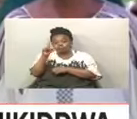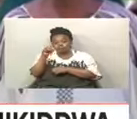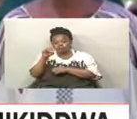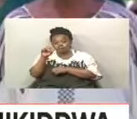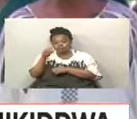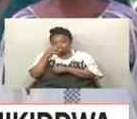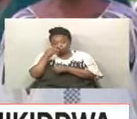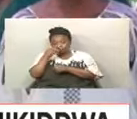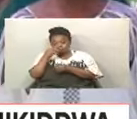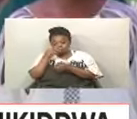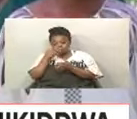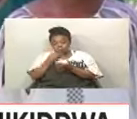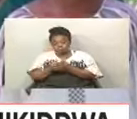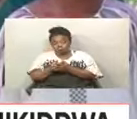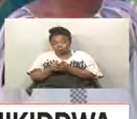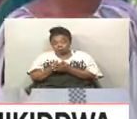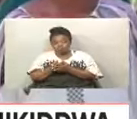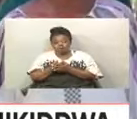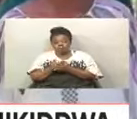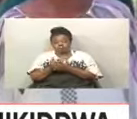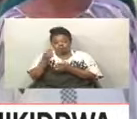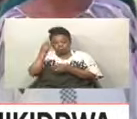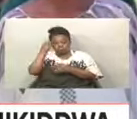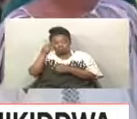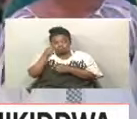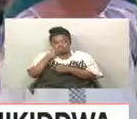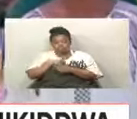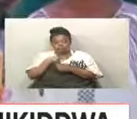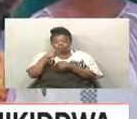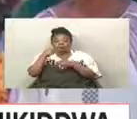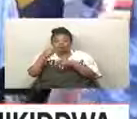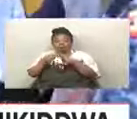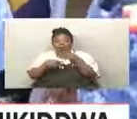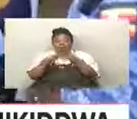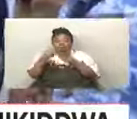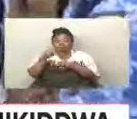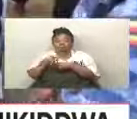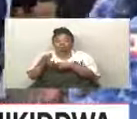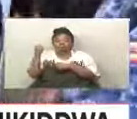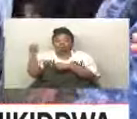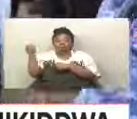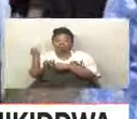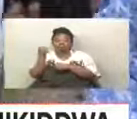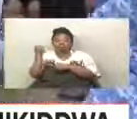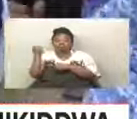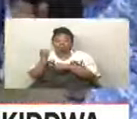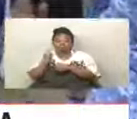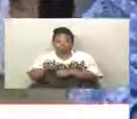a good commitment for me to continue that